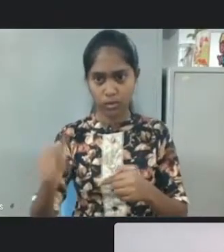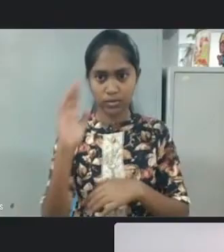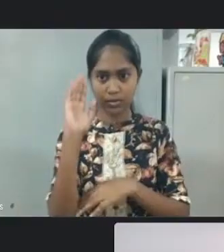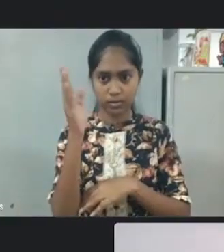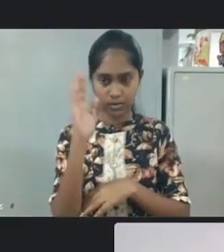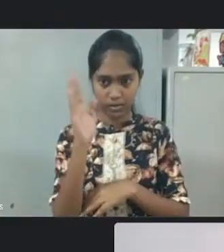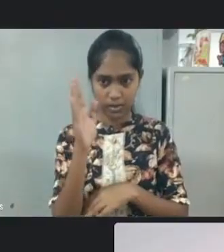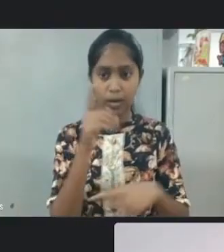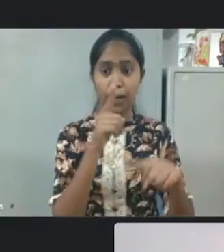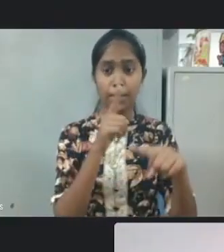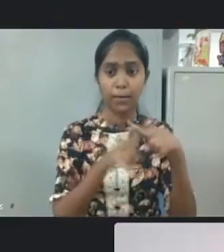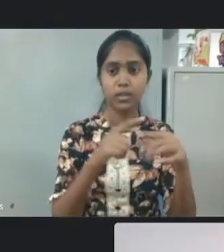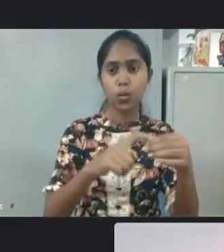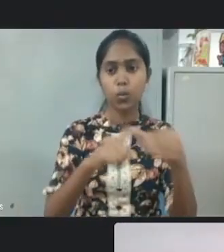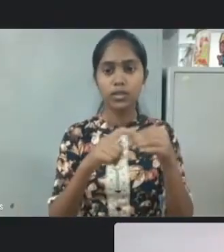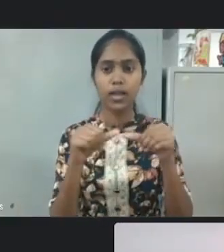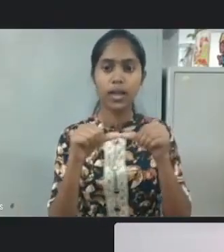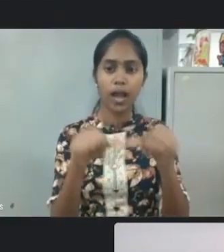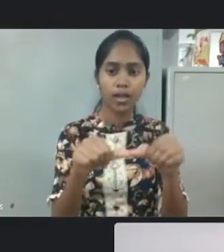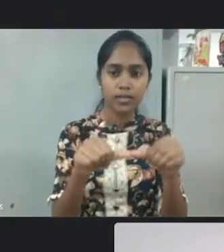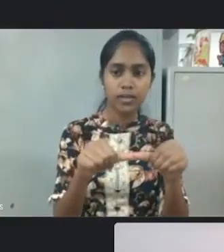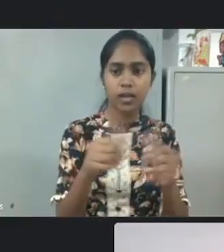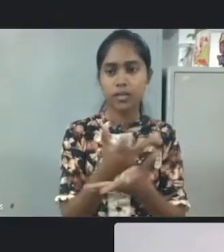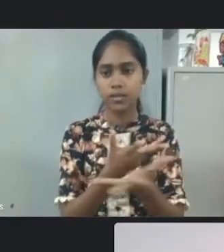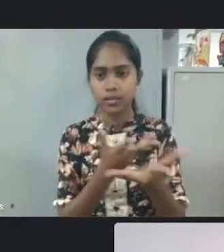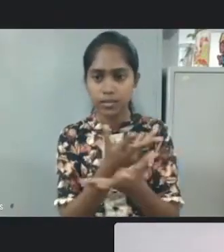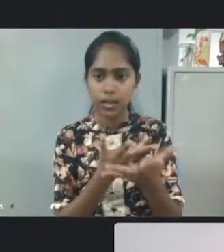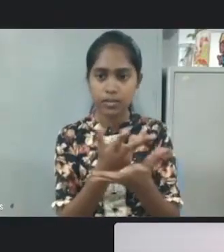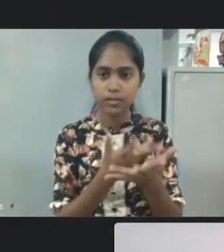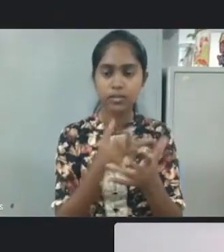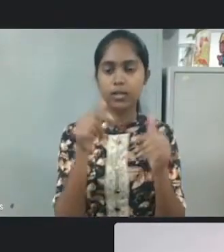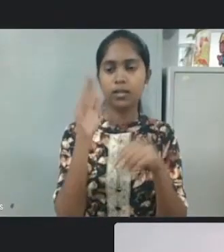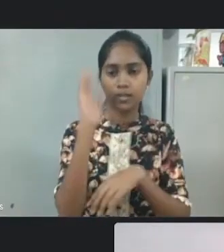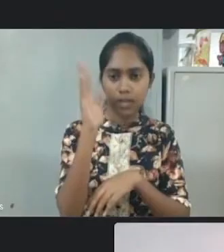സെഷനും പിന്നെ ചോദ്യോത്തര വേളയുമായിട്ടാണ് നിഡാസ് നടത്തി വരുന്നത്.